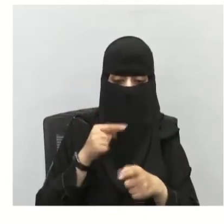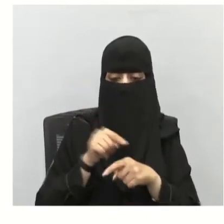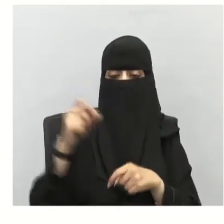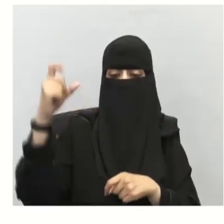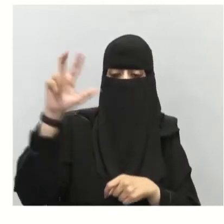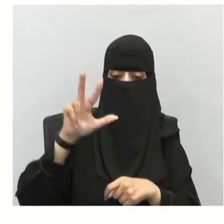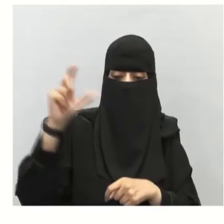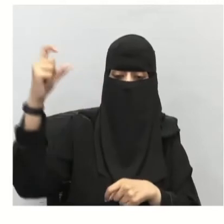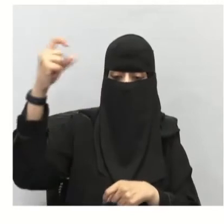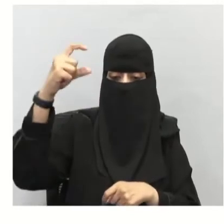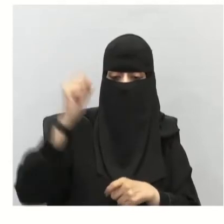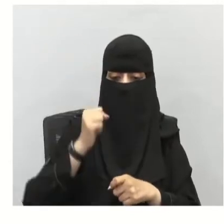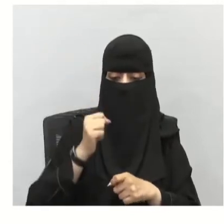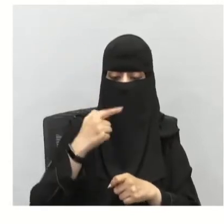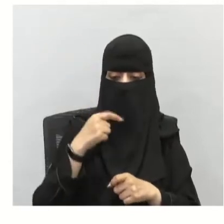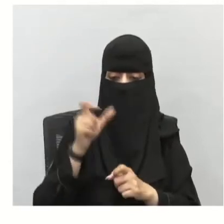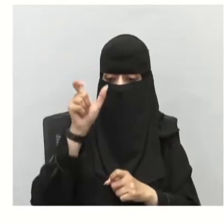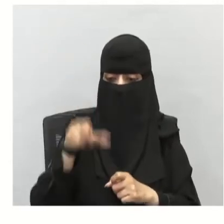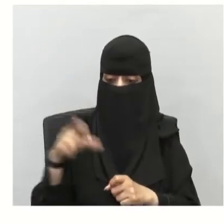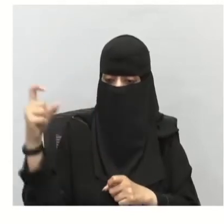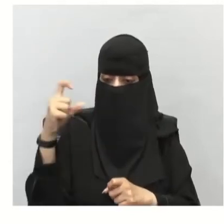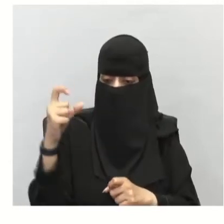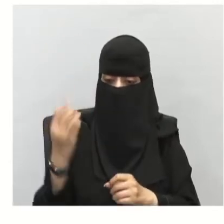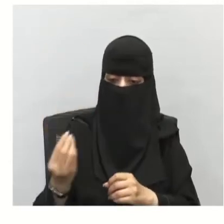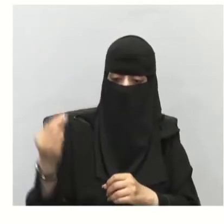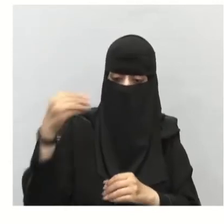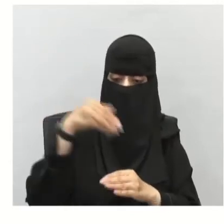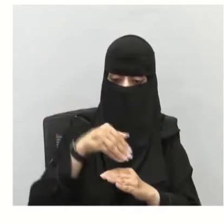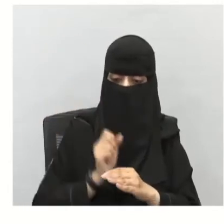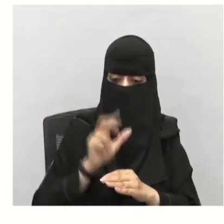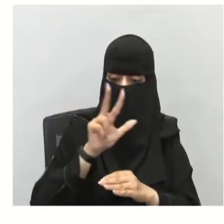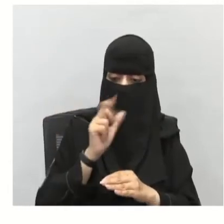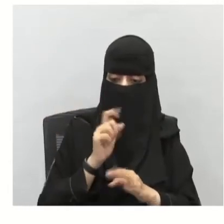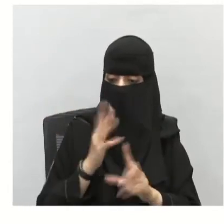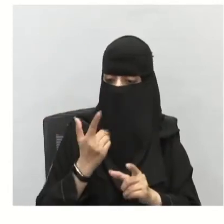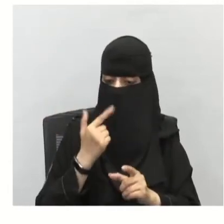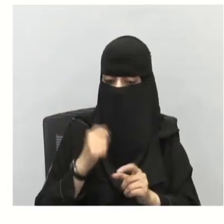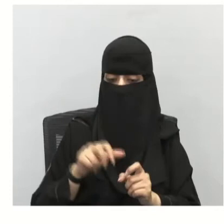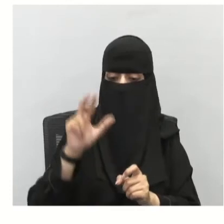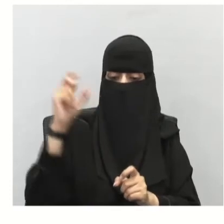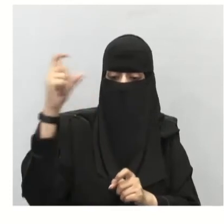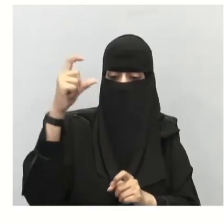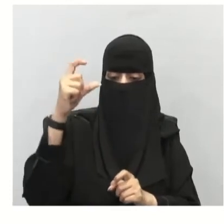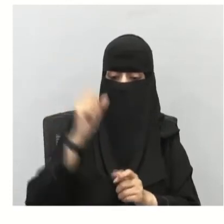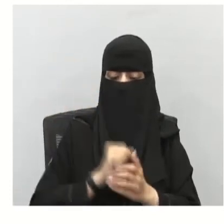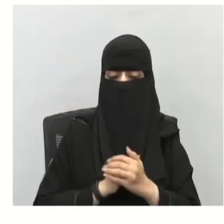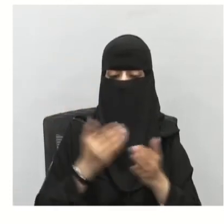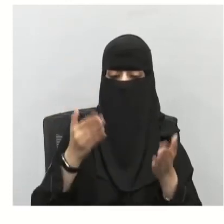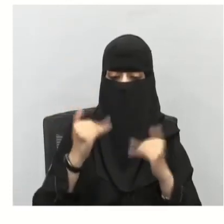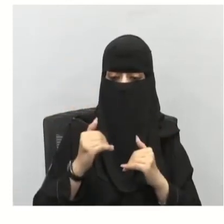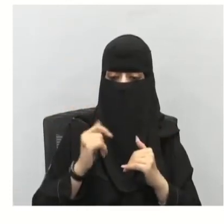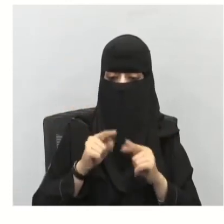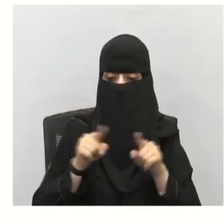قمرية. مسلم المسلم نوعها قمرية.